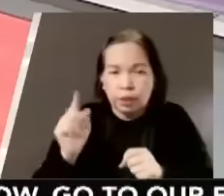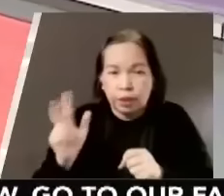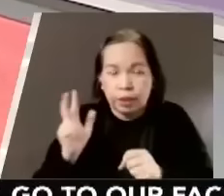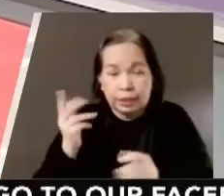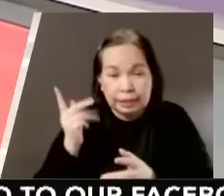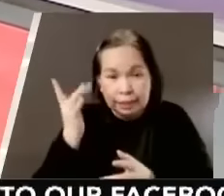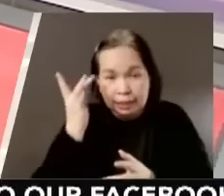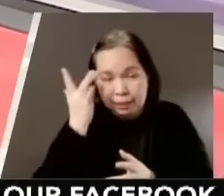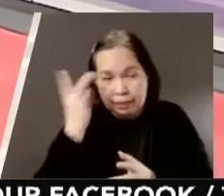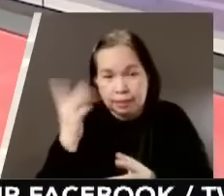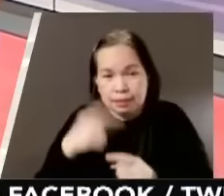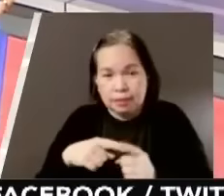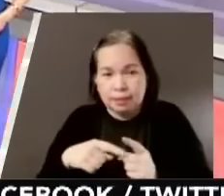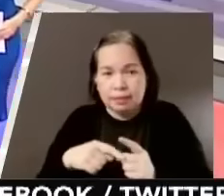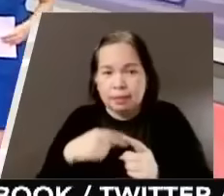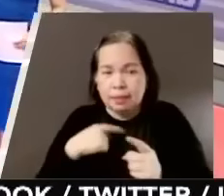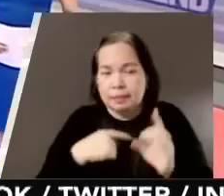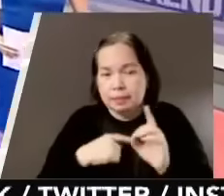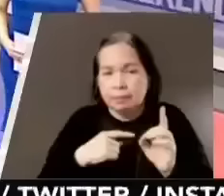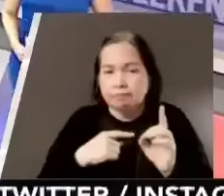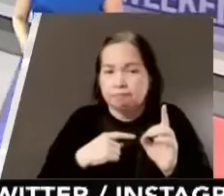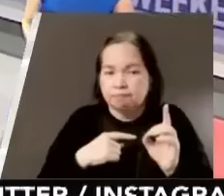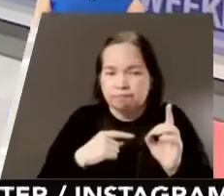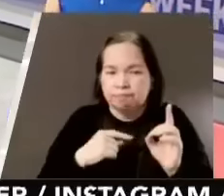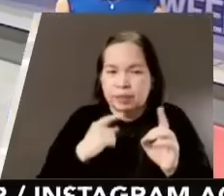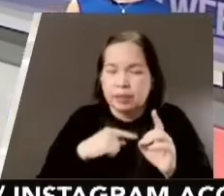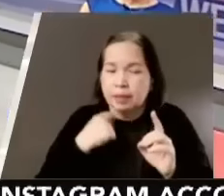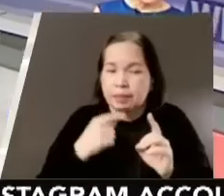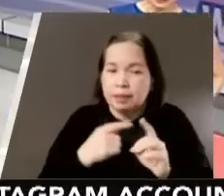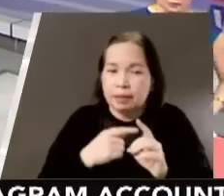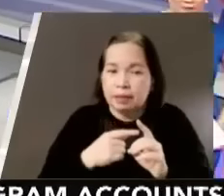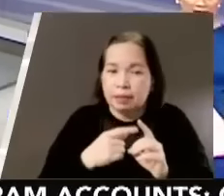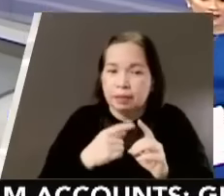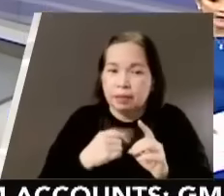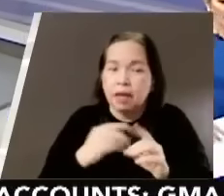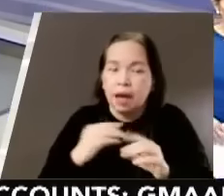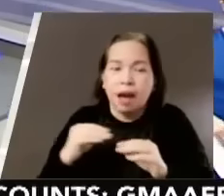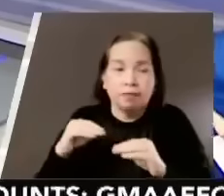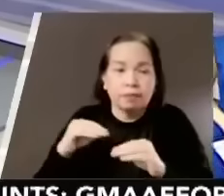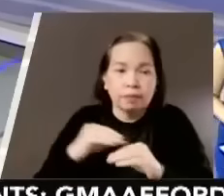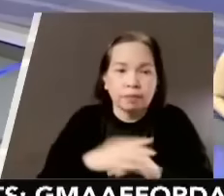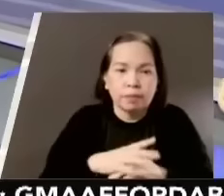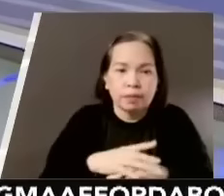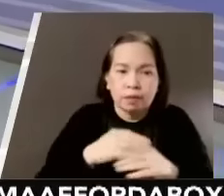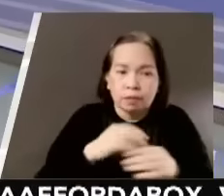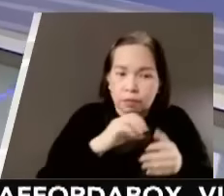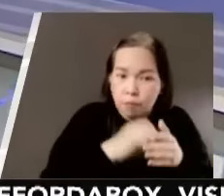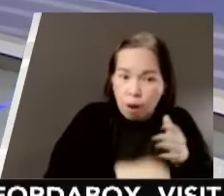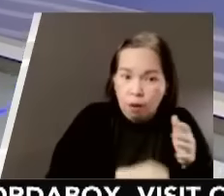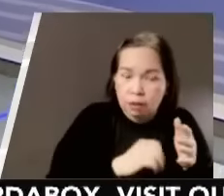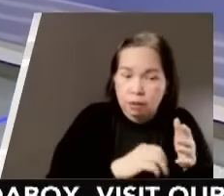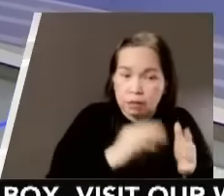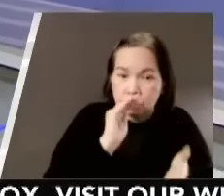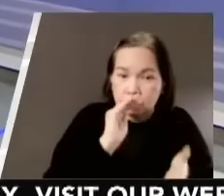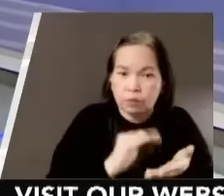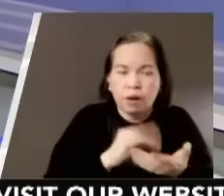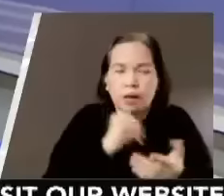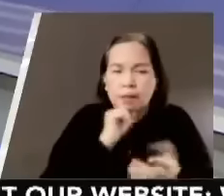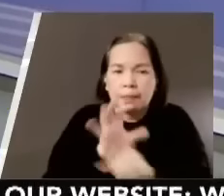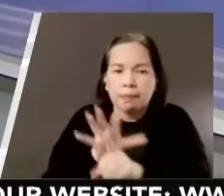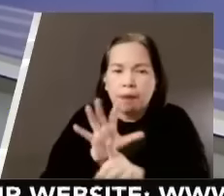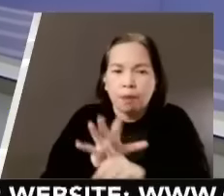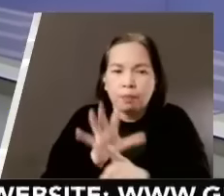Oil Industry Management Bureau ng Energy Department, may epekto sa nakaambang rollback ang paghina ng demand sa langis sa China at